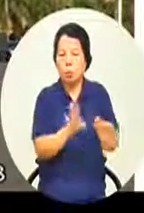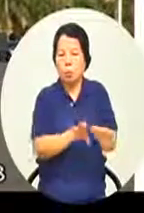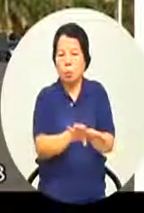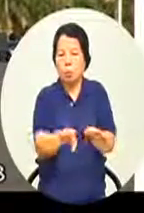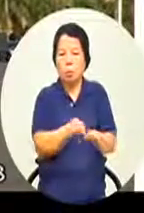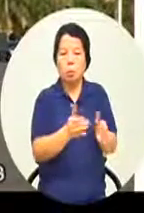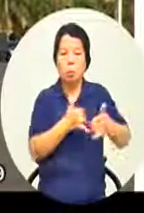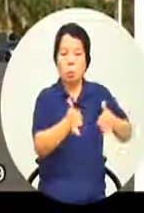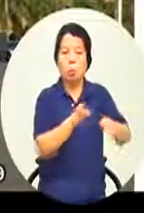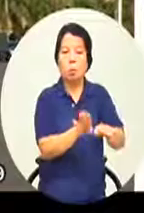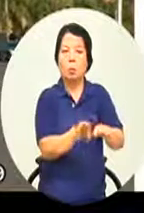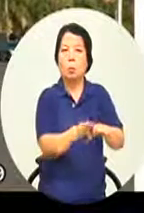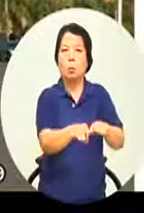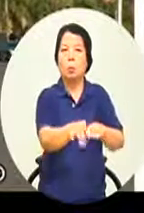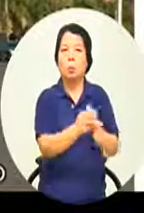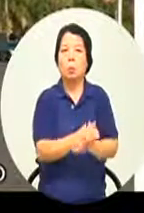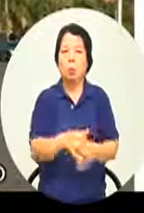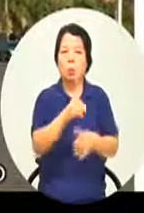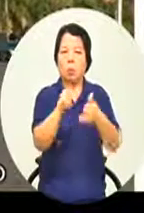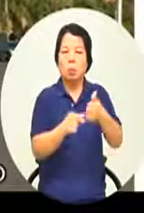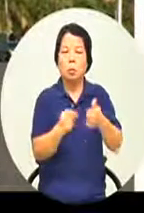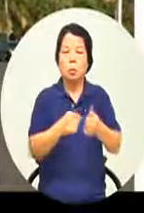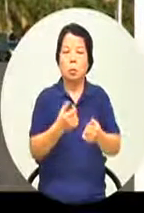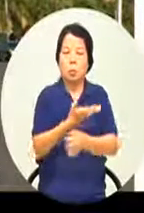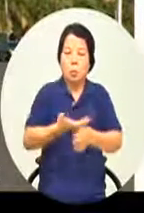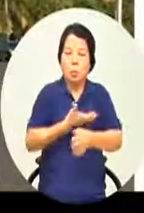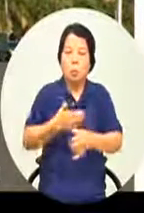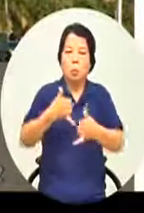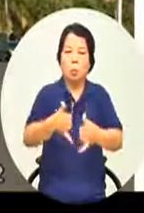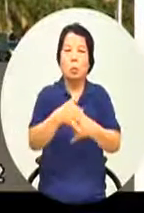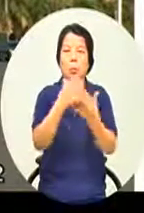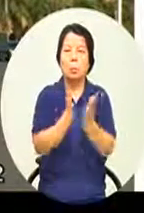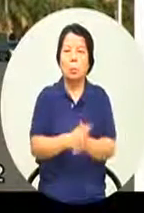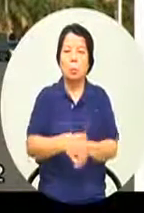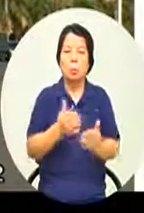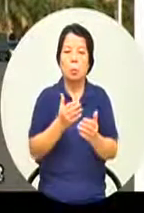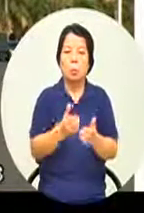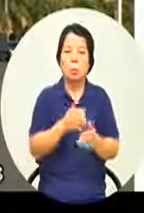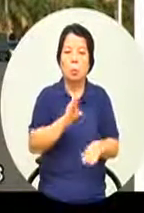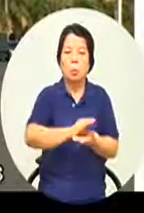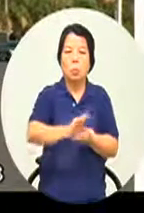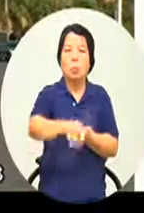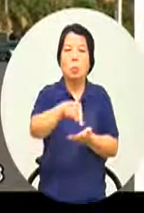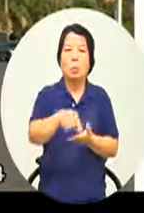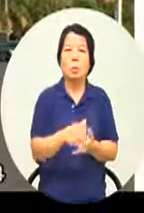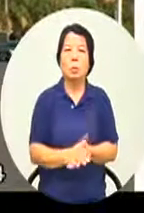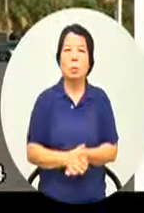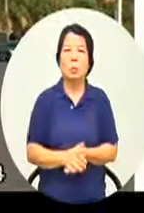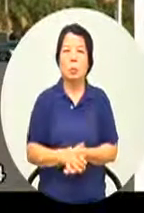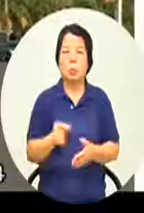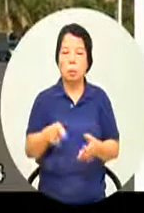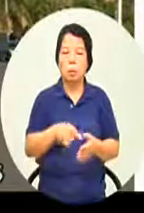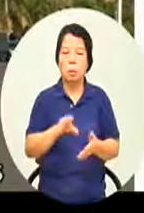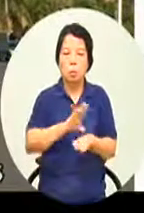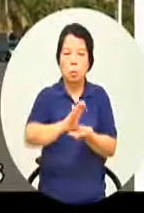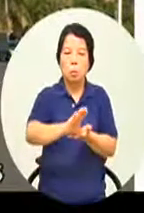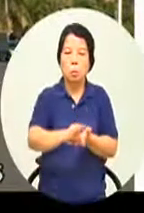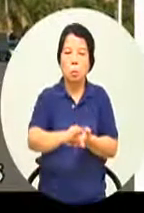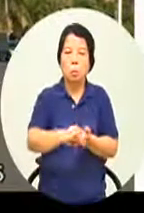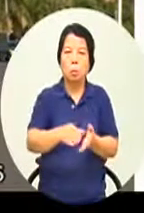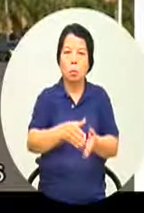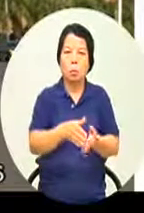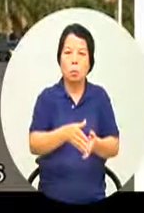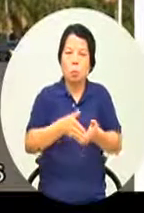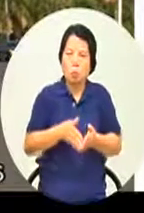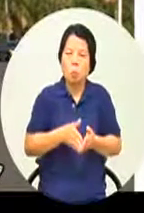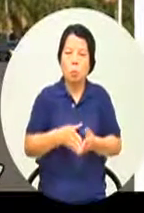这个也是我们的明潭路，这个是机车格，结果后面停的全部都是汽车。所以也就是说，这边的停车的需求量真的是